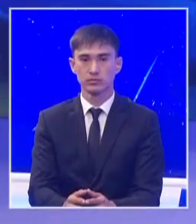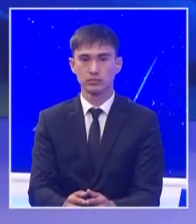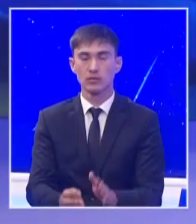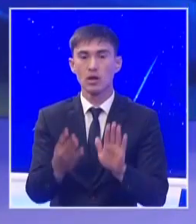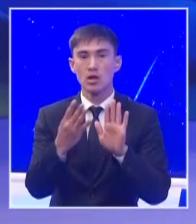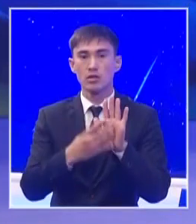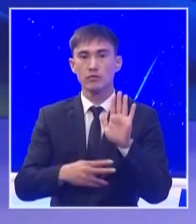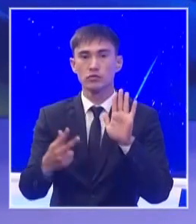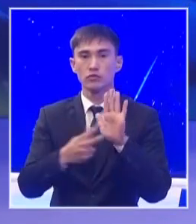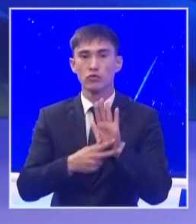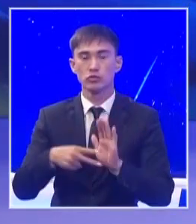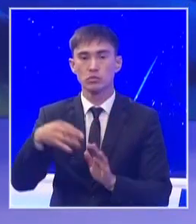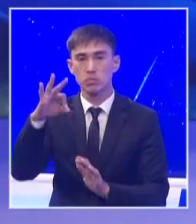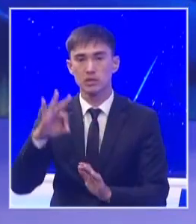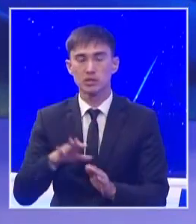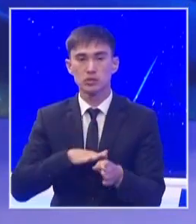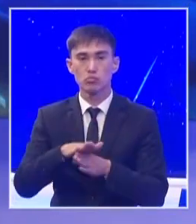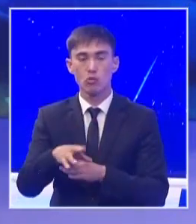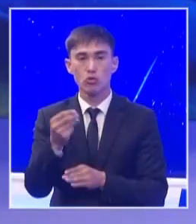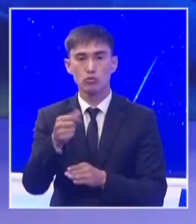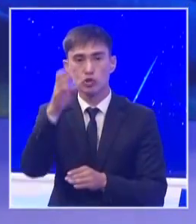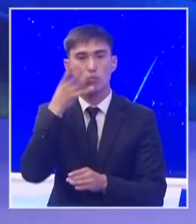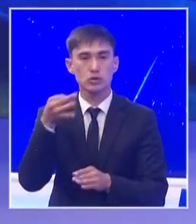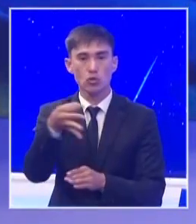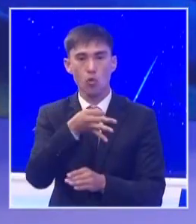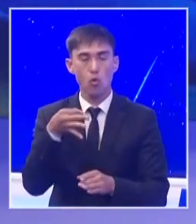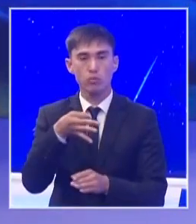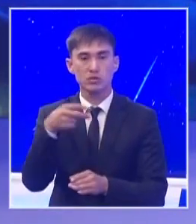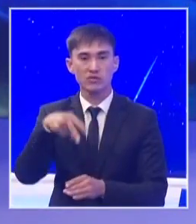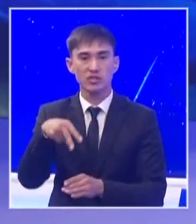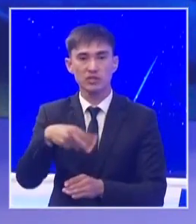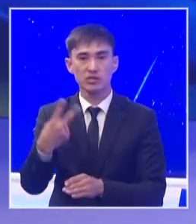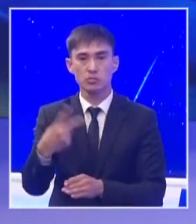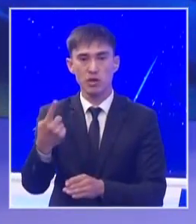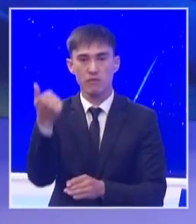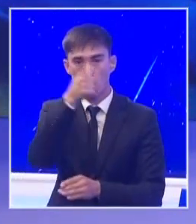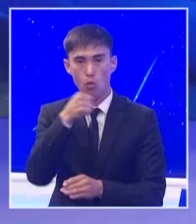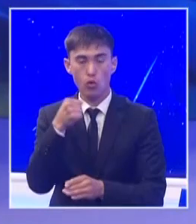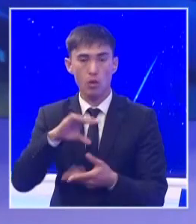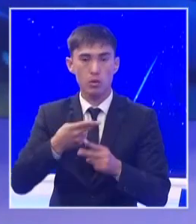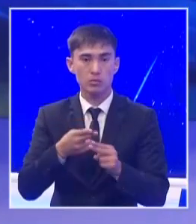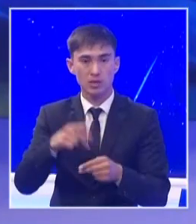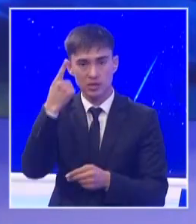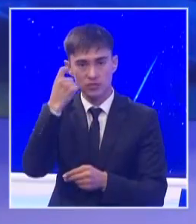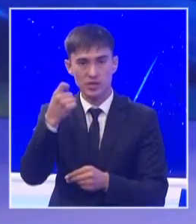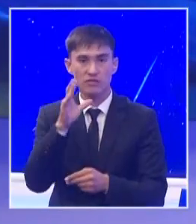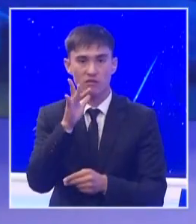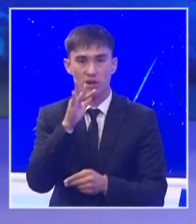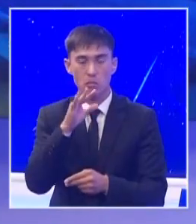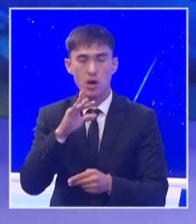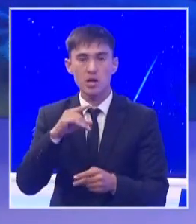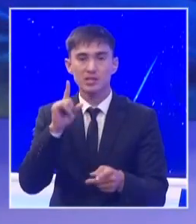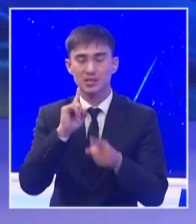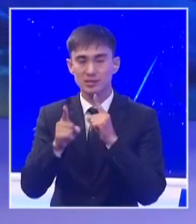На 98,3% исполнен бюджет Алматинской области за 2021 год. Об этом стало известно во время